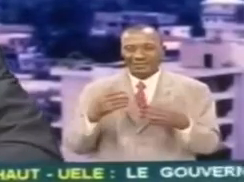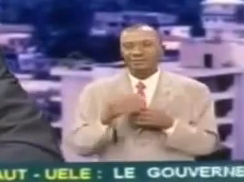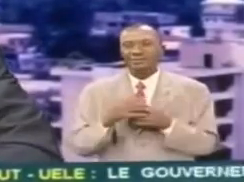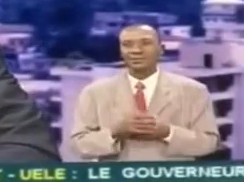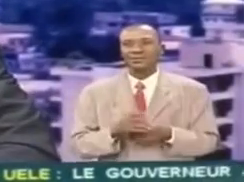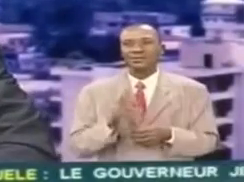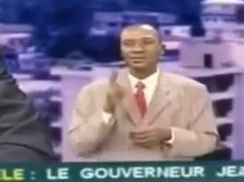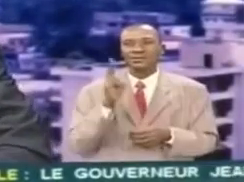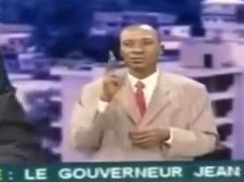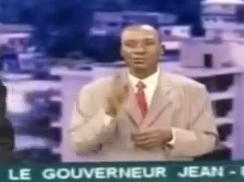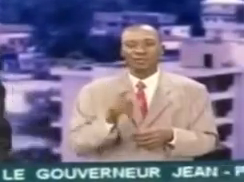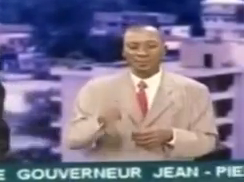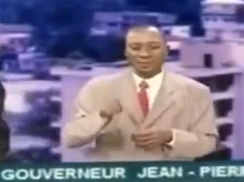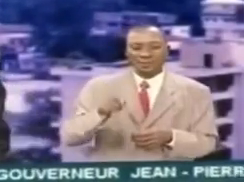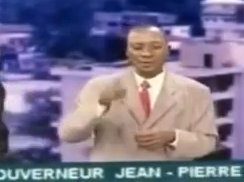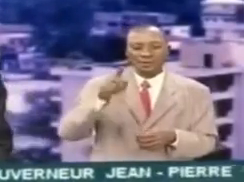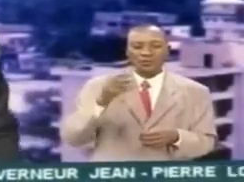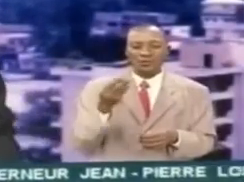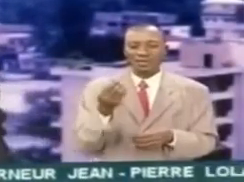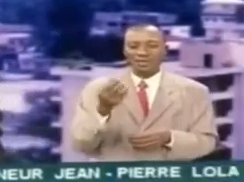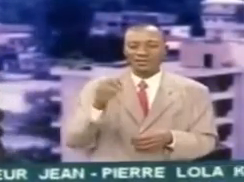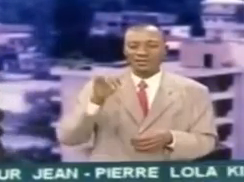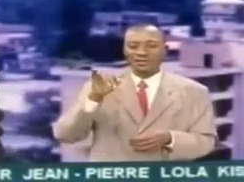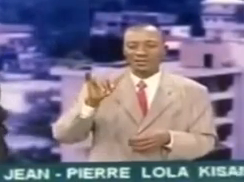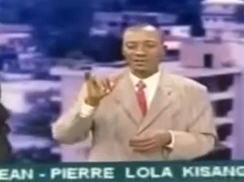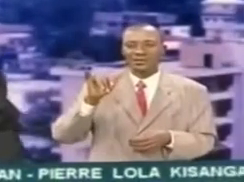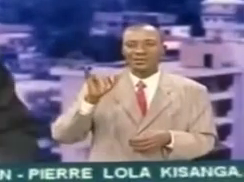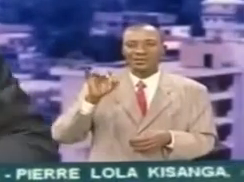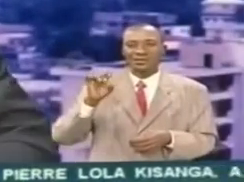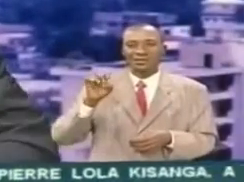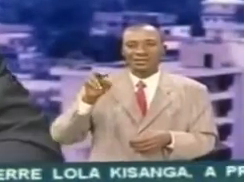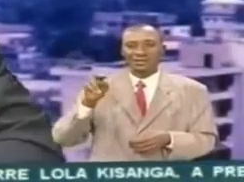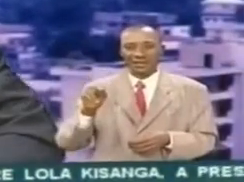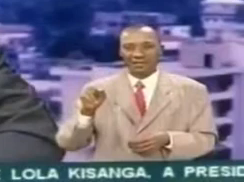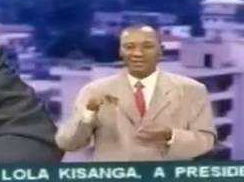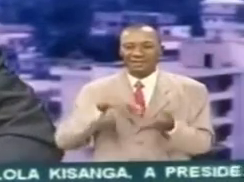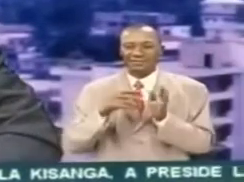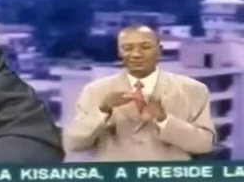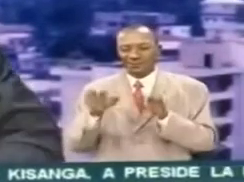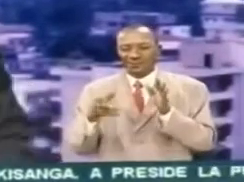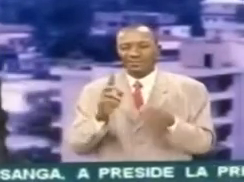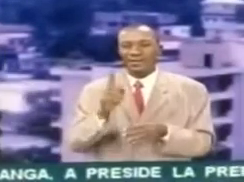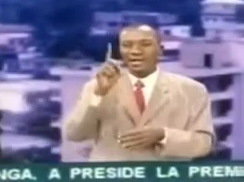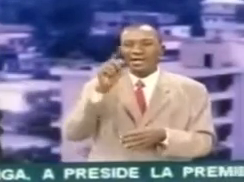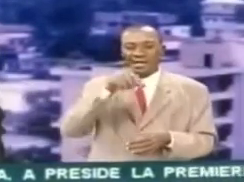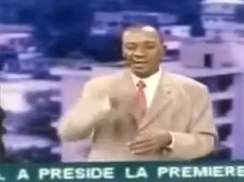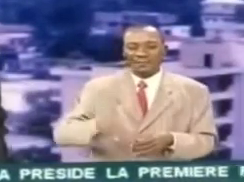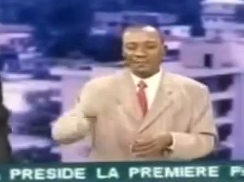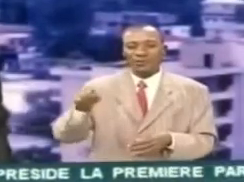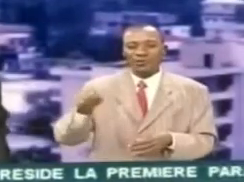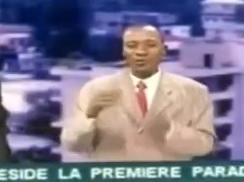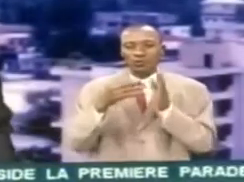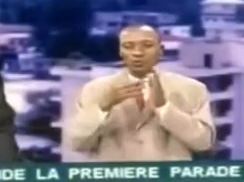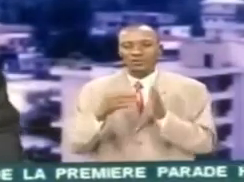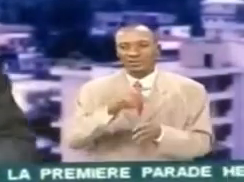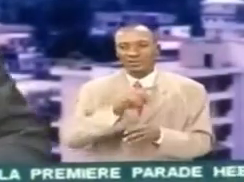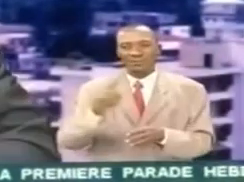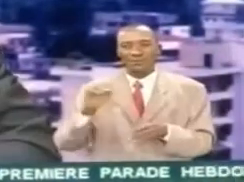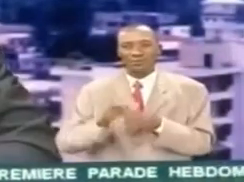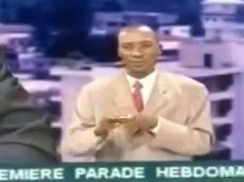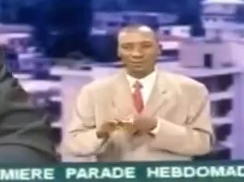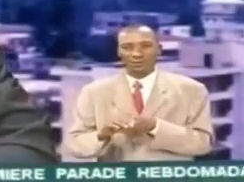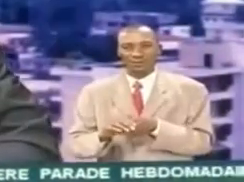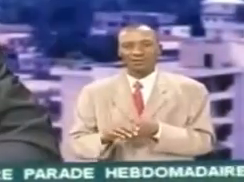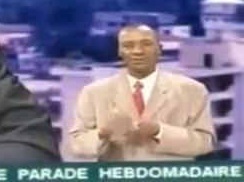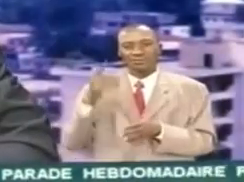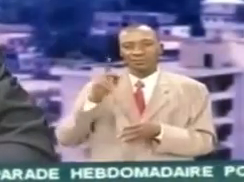millions de yens, équivalent à une bagatelle somme de 1 800 000 dollars américains bénéficiés par le PAM en leur